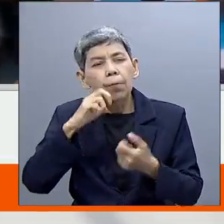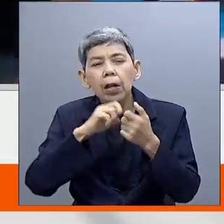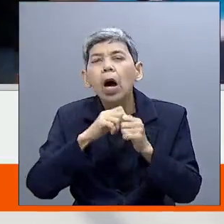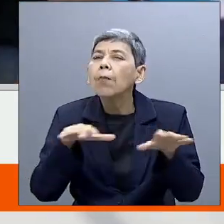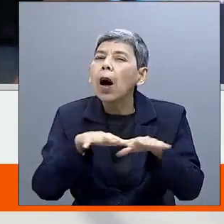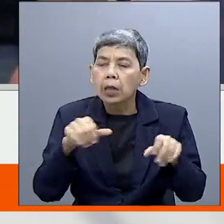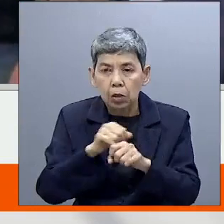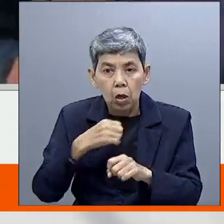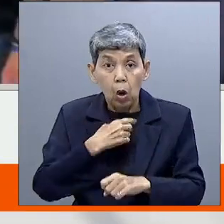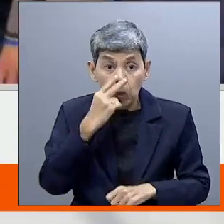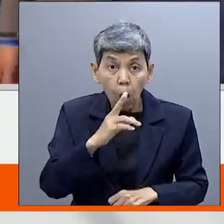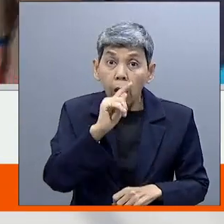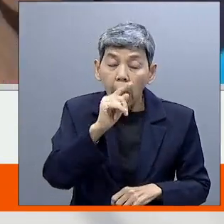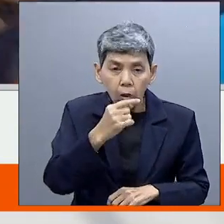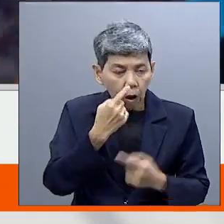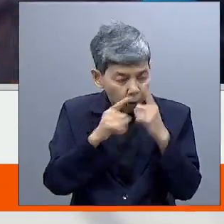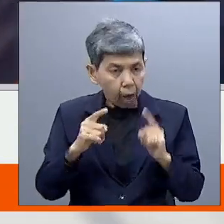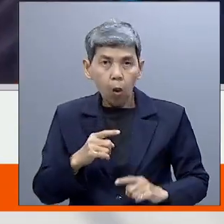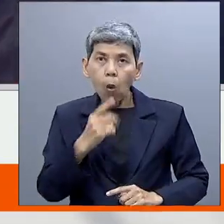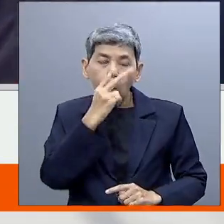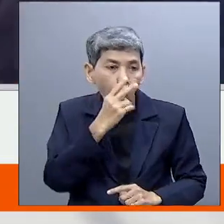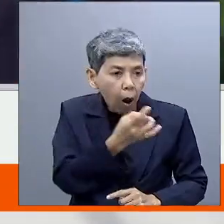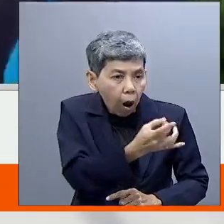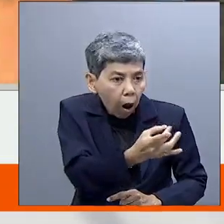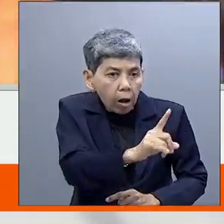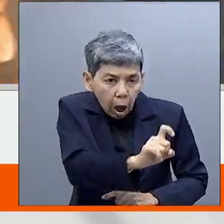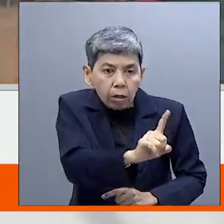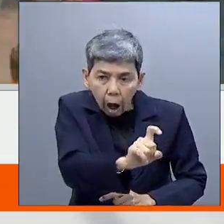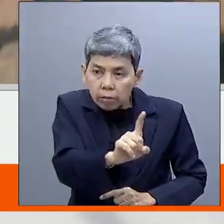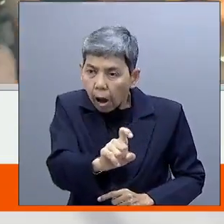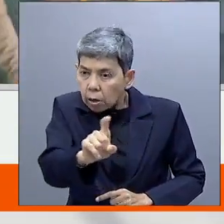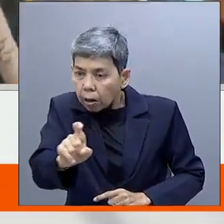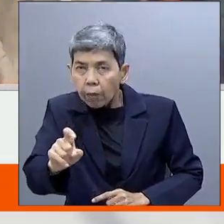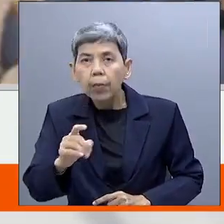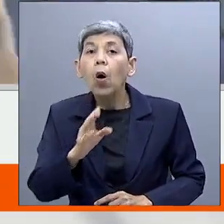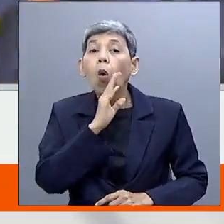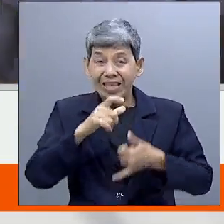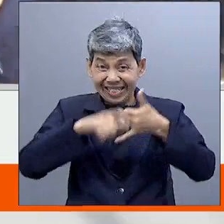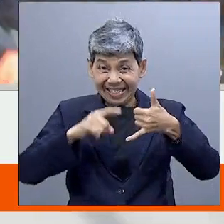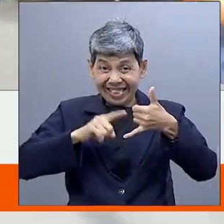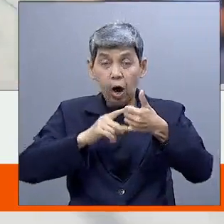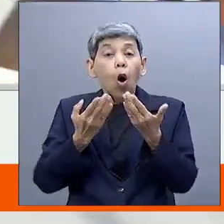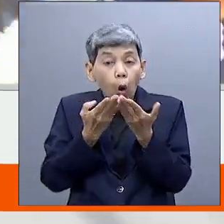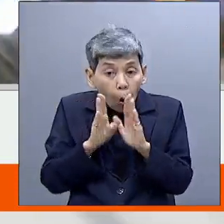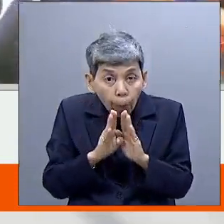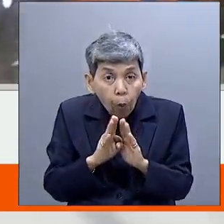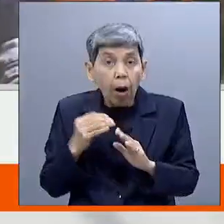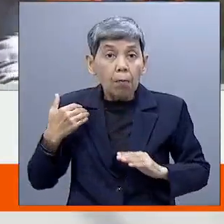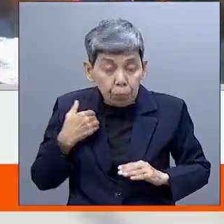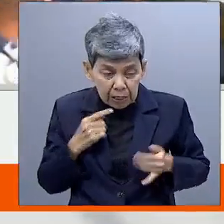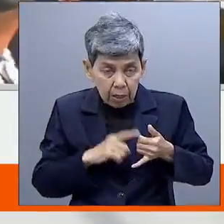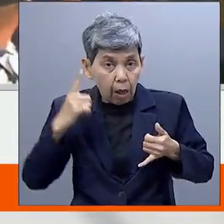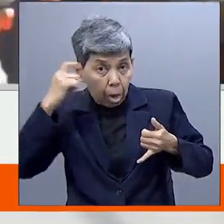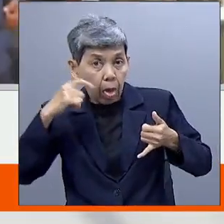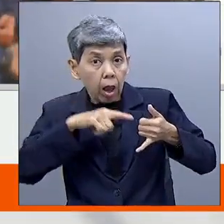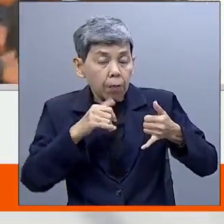ากับเวลาที่มันเป็นข่าวแปลกๆเช่นซีเรียลคิลเลอร์เพราะฉะนั้นถ้าเรามีผู้ป่วยเป็นอยู่ในครอบครัวอยู่ในที่ทำง